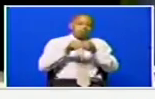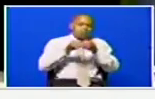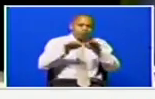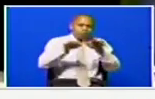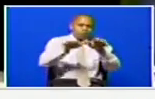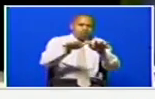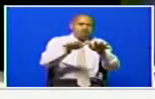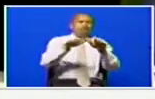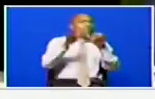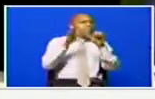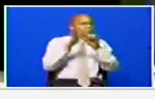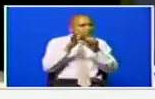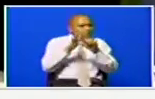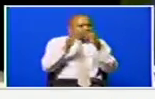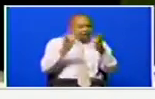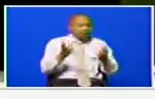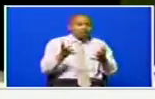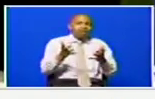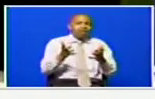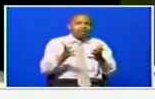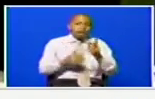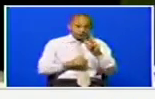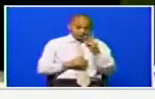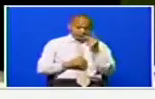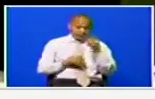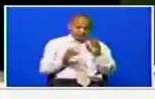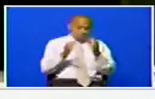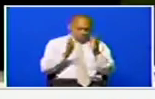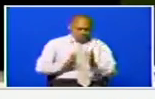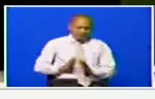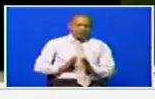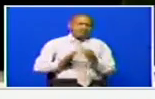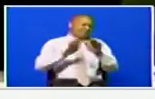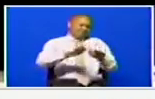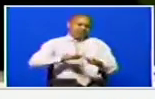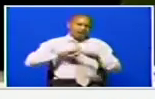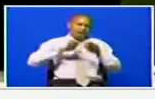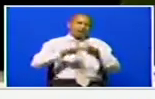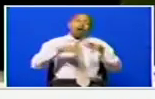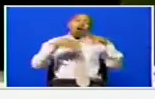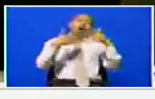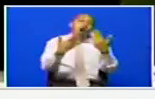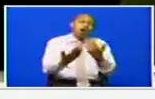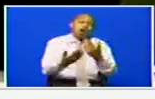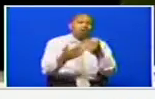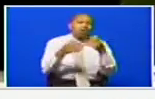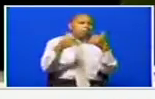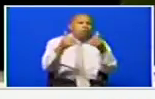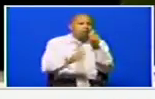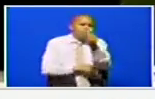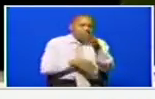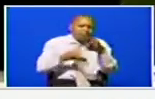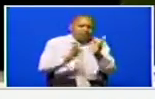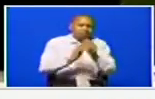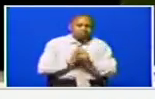zinaweza kugonganisha wa Kenya. Je, si wanahabari wa Kenya ni kwamba tumechukua tahadhari sana ama tuwaocheza mchezo wetu vilivyo? Hapana,